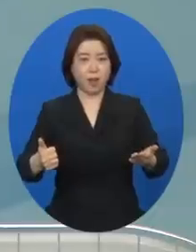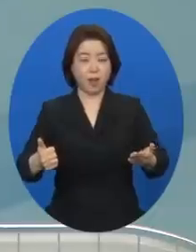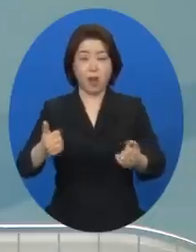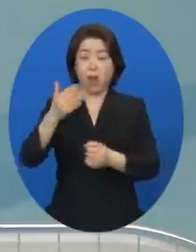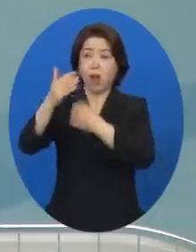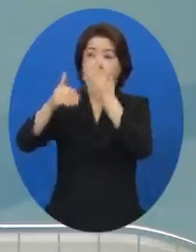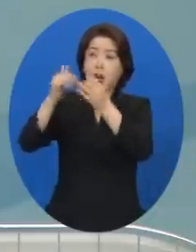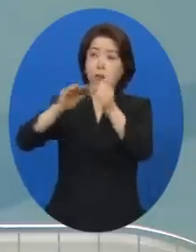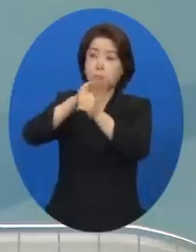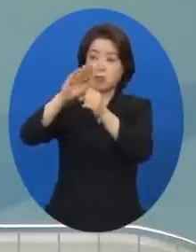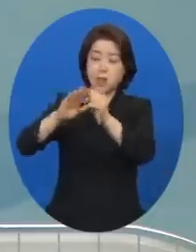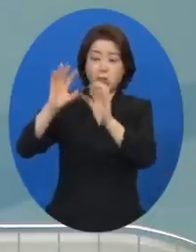화장실에서 오는거 아니야